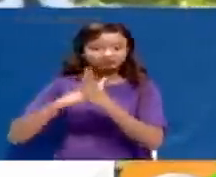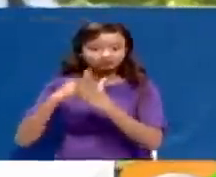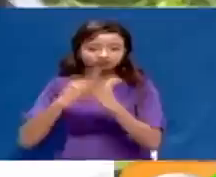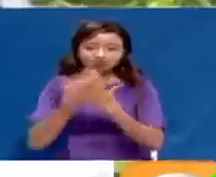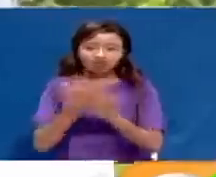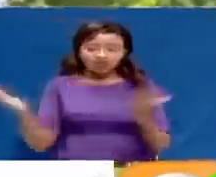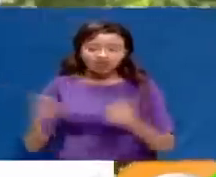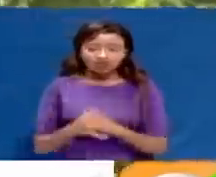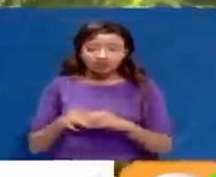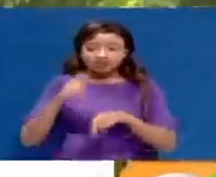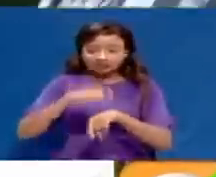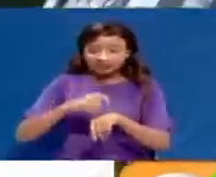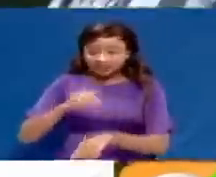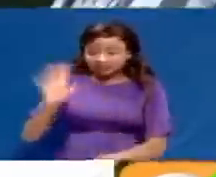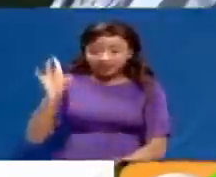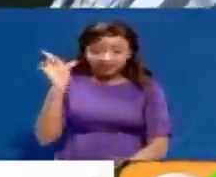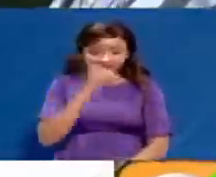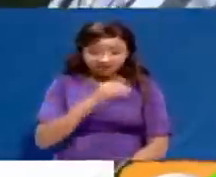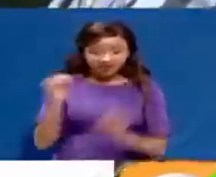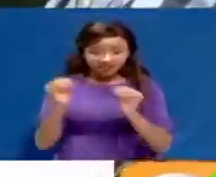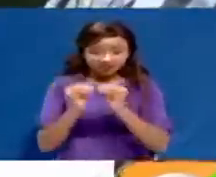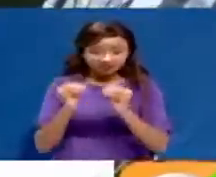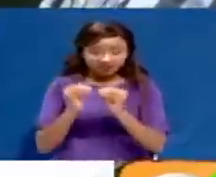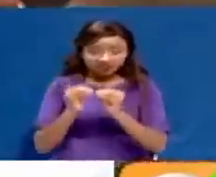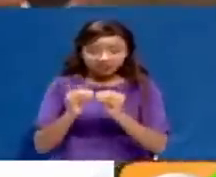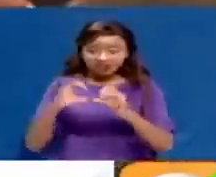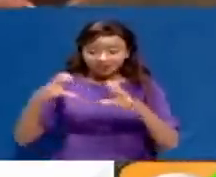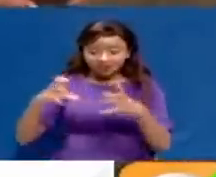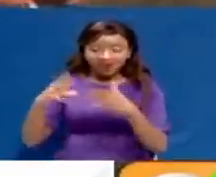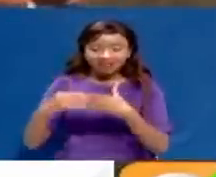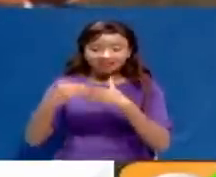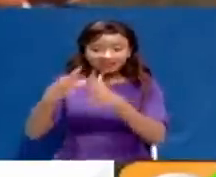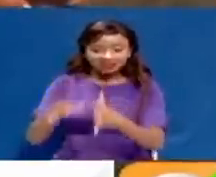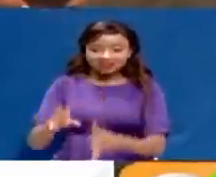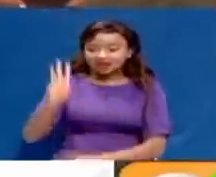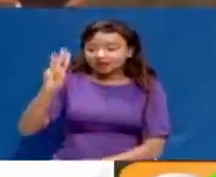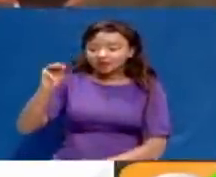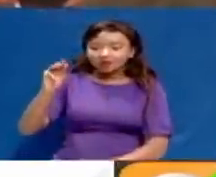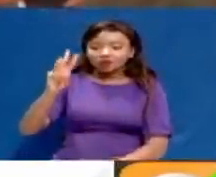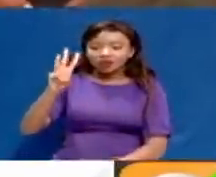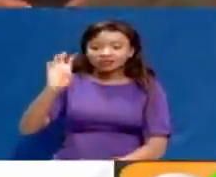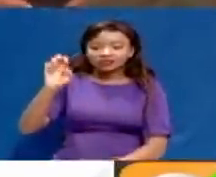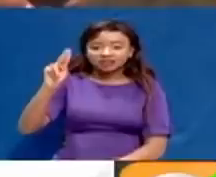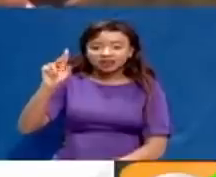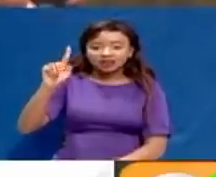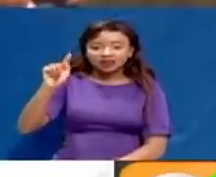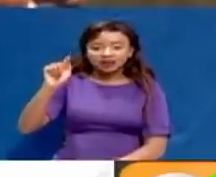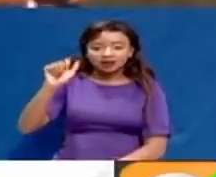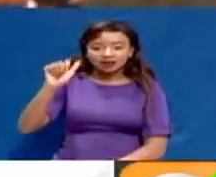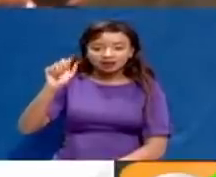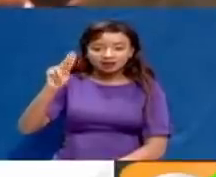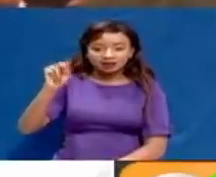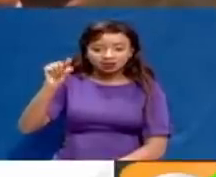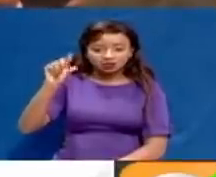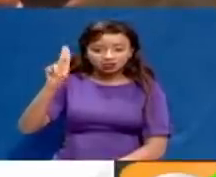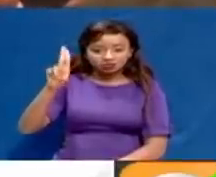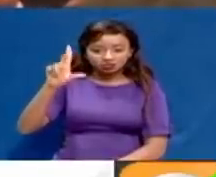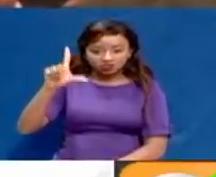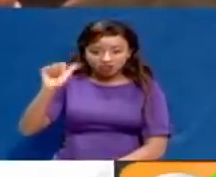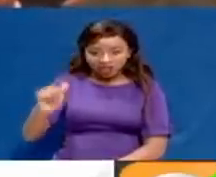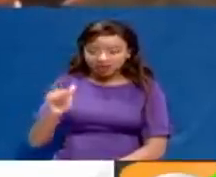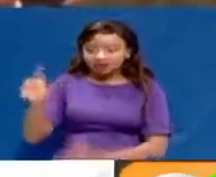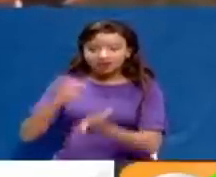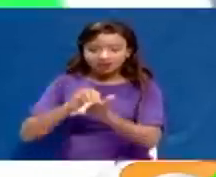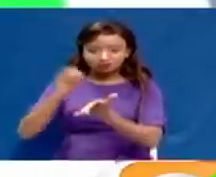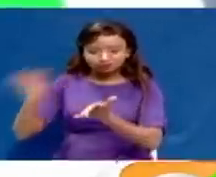Na walipotoka mkutanoni, that the party leader Honorable Moses Masika Wetangula is hereby dismissed from